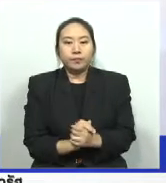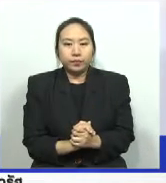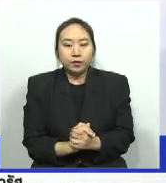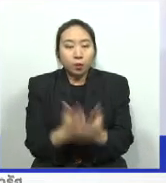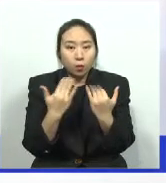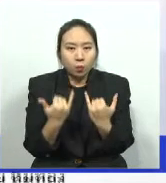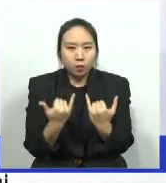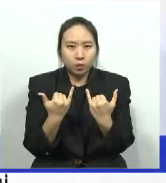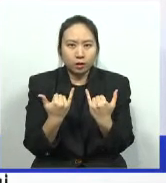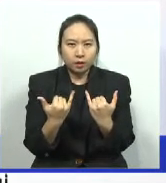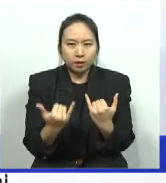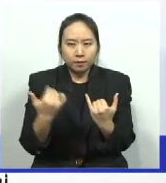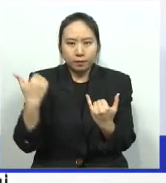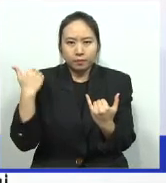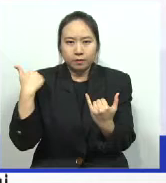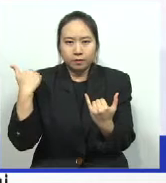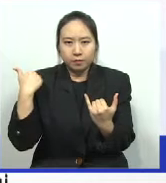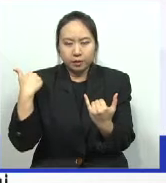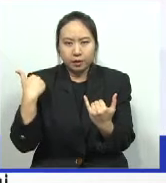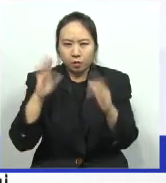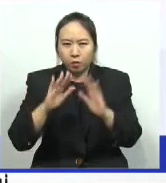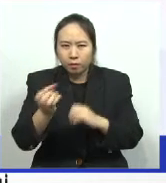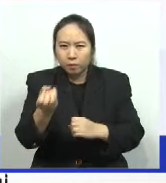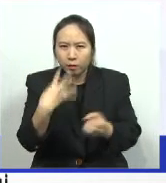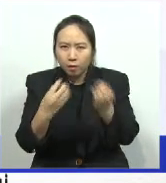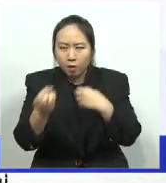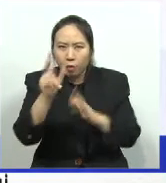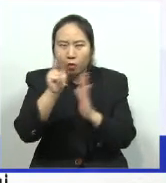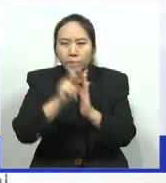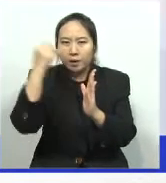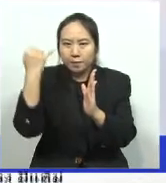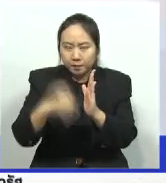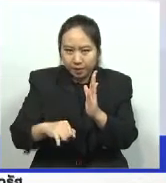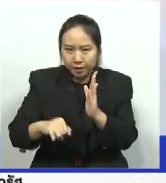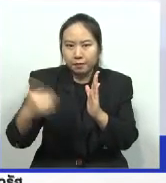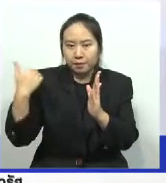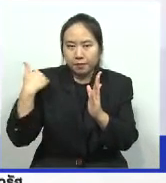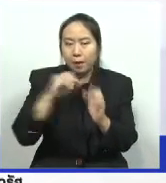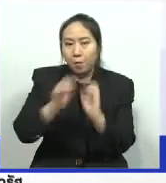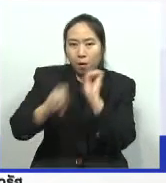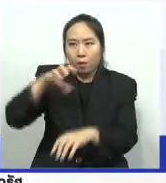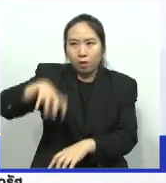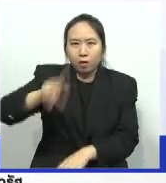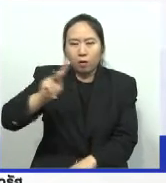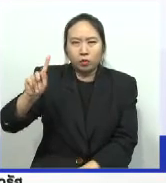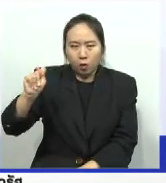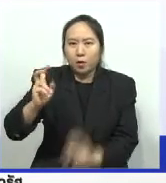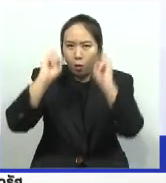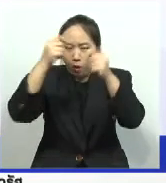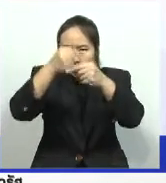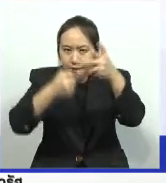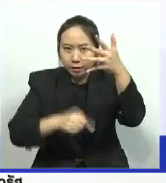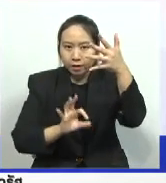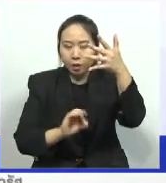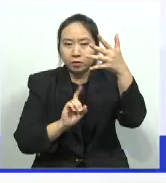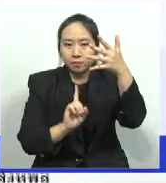วันนี้นะครับมีผู้แจ้งเหตุการกระทำผิดกฎหมายเลือกตั้งมายังสำนักงานกกต.จำนวน91เรื่อง